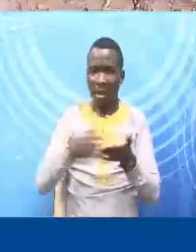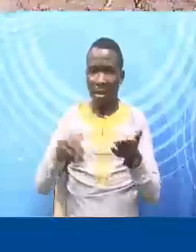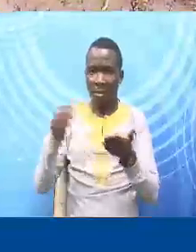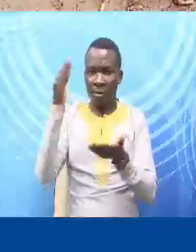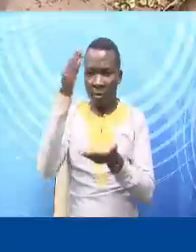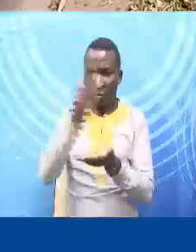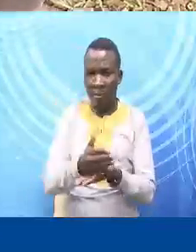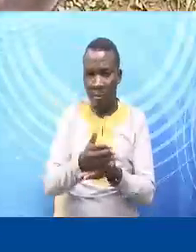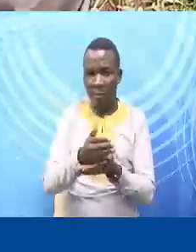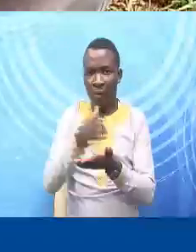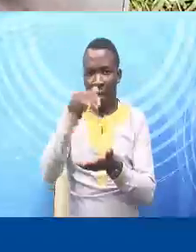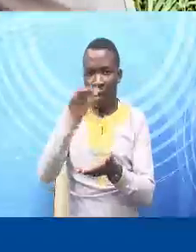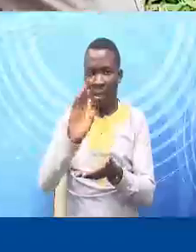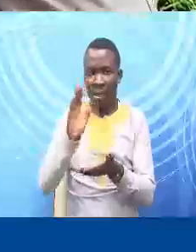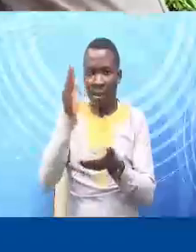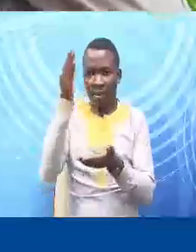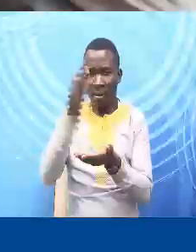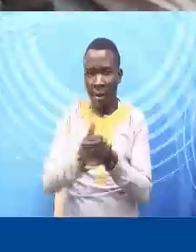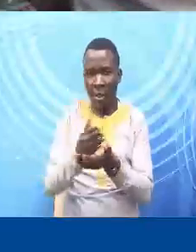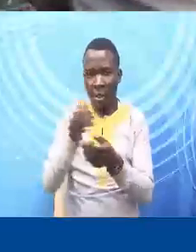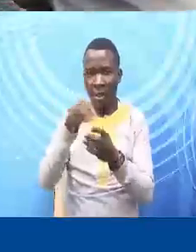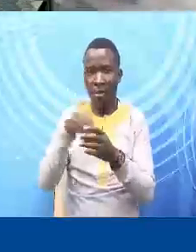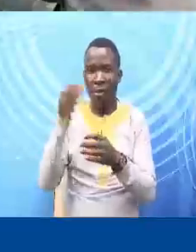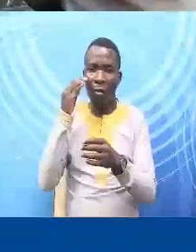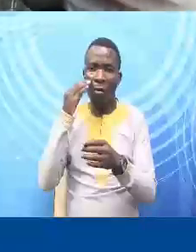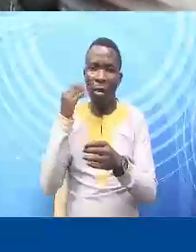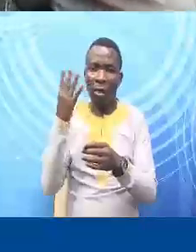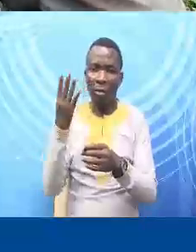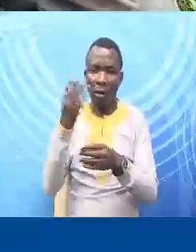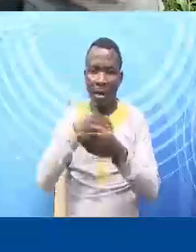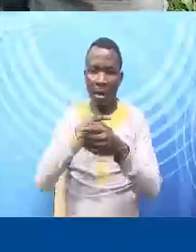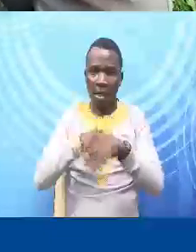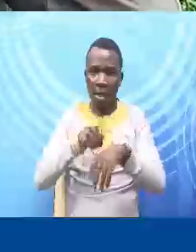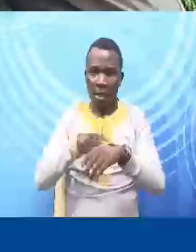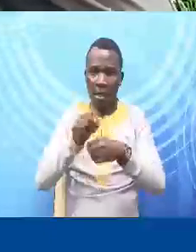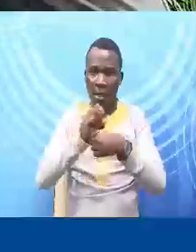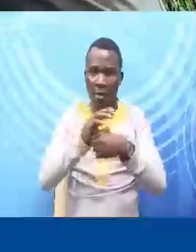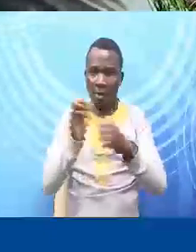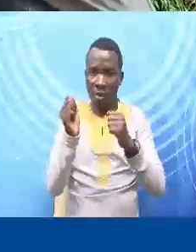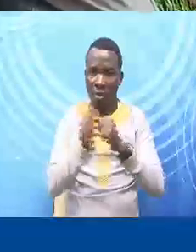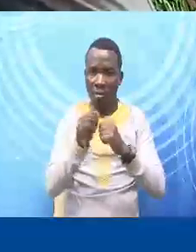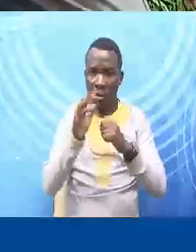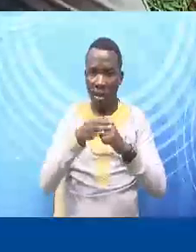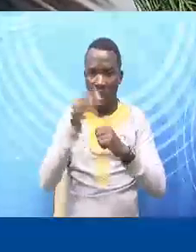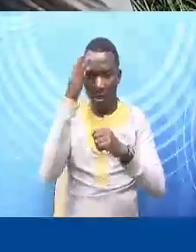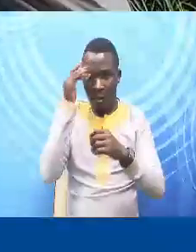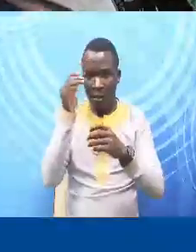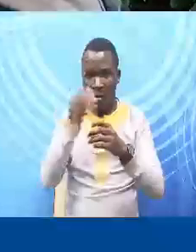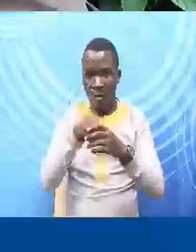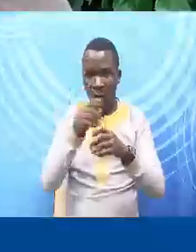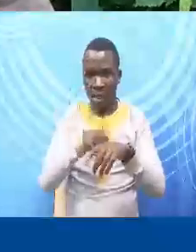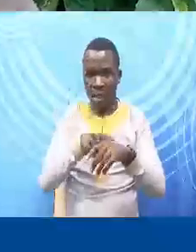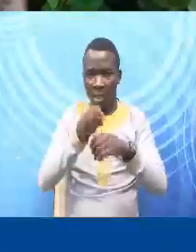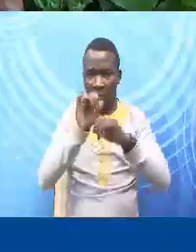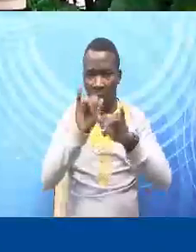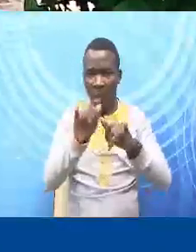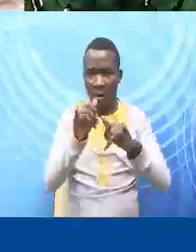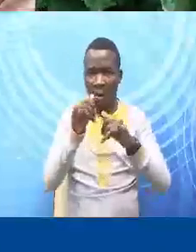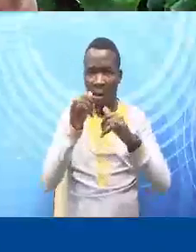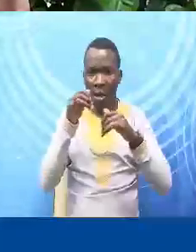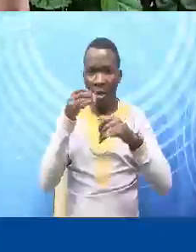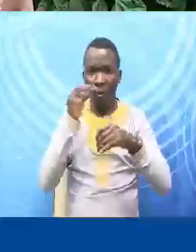bahagarikwa, ahanini akaba ari abahagaritswe mu kwa kane mu bihe bya covid 19, ngo kuko mu gihe cyaguma mu rugo hagiye hagaragara kwibwa ahantu